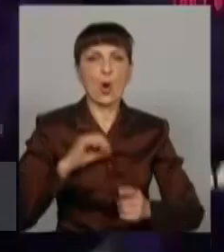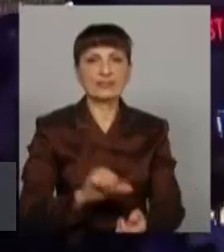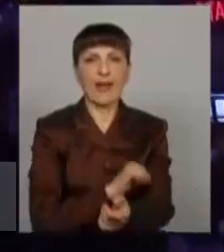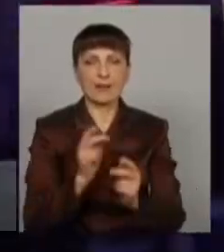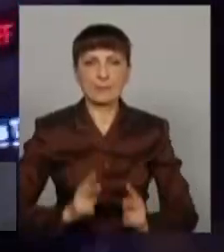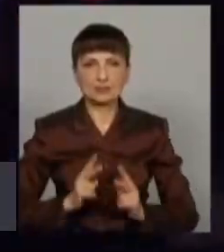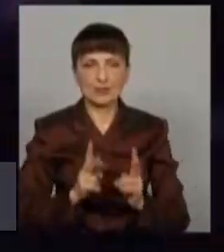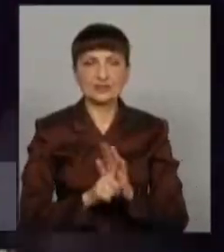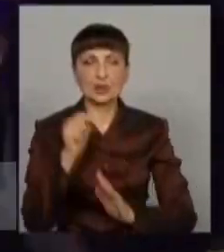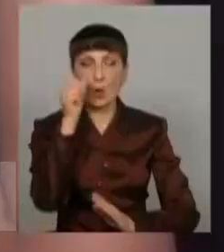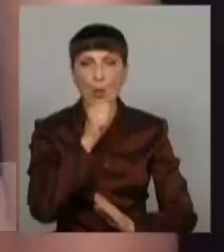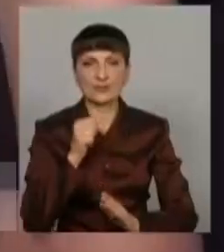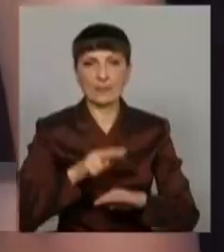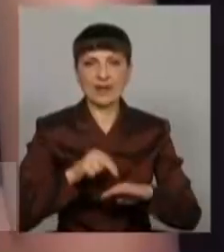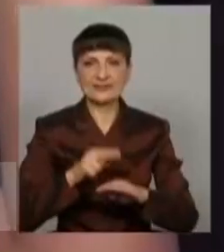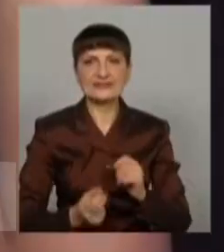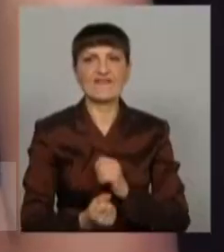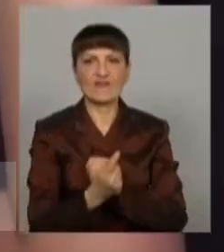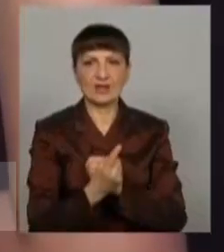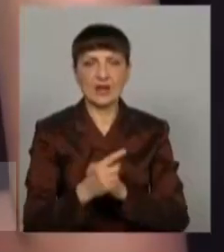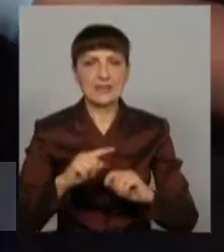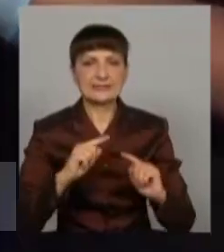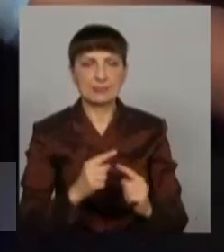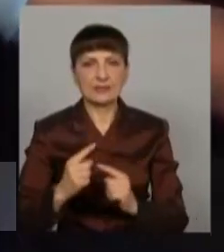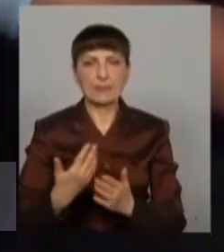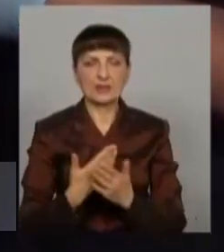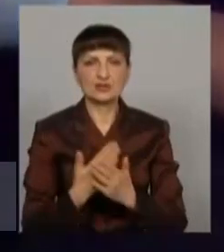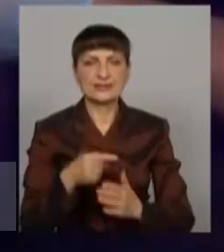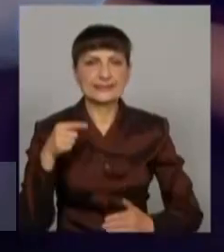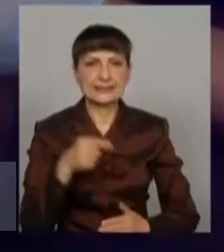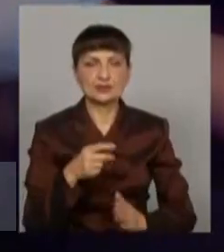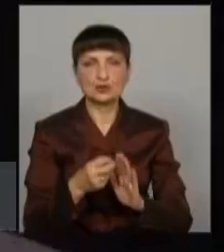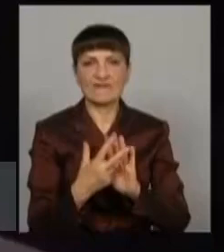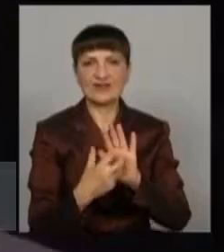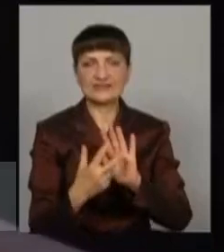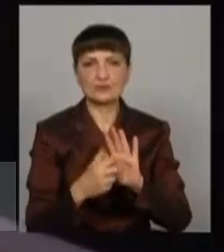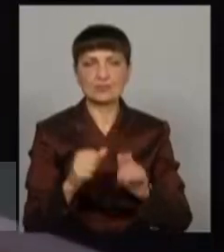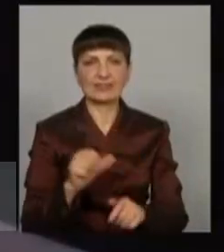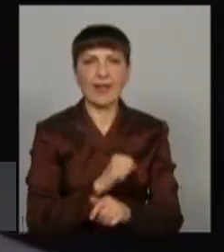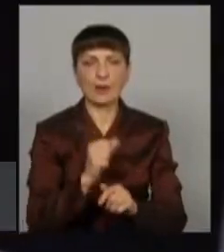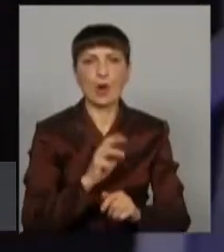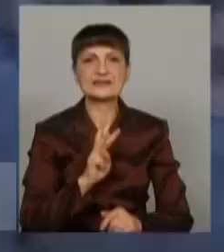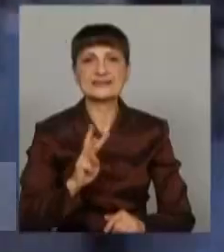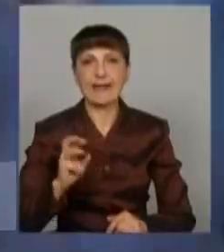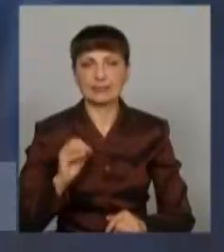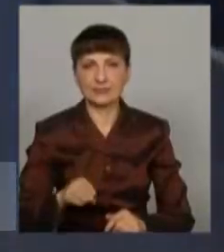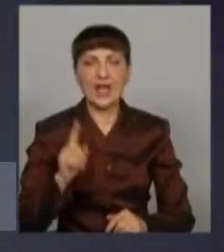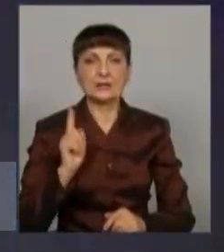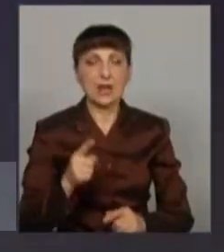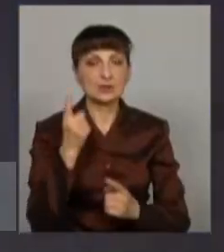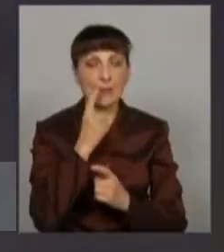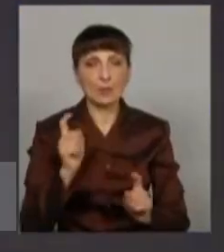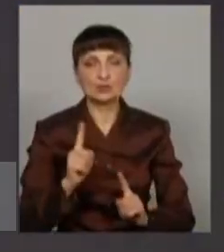наркопреступлениях сначала года стражи порядка вывели и заблокировали почти 1800 Нарко сайтов глава МВД также